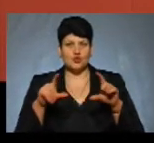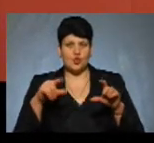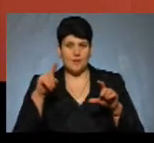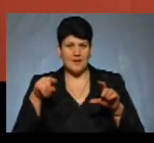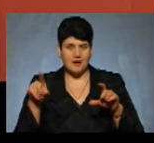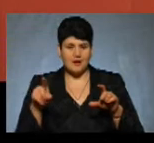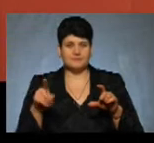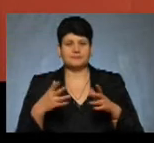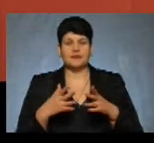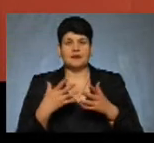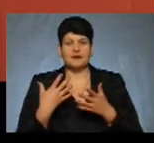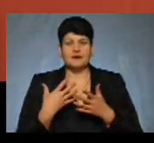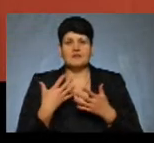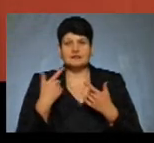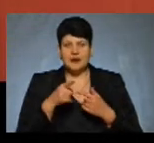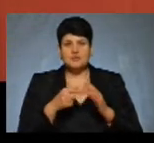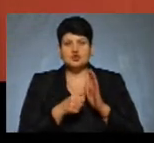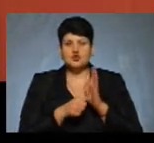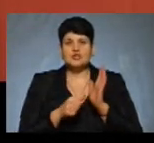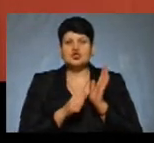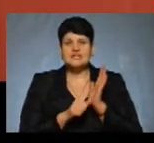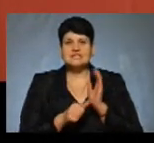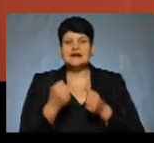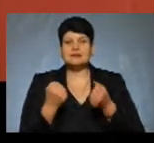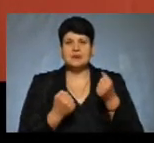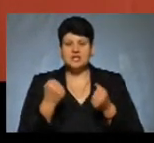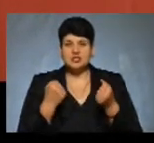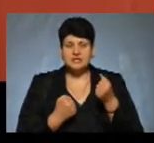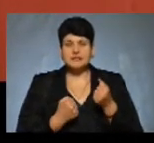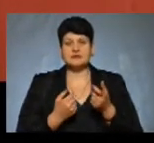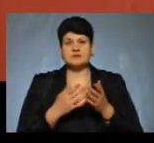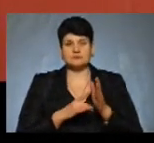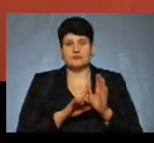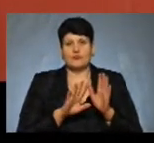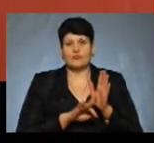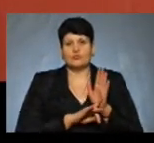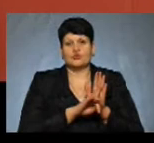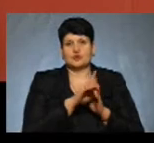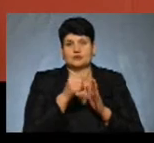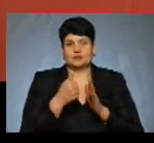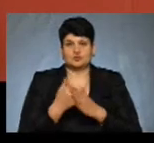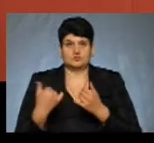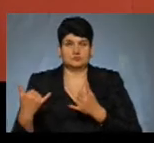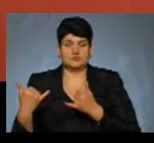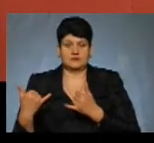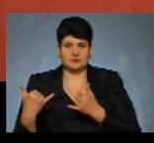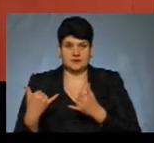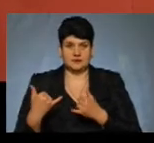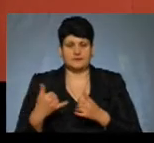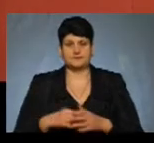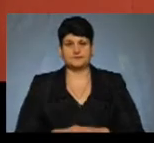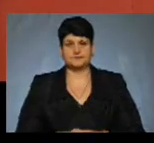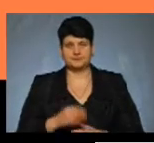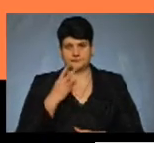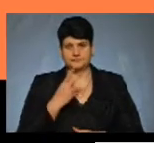у Черкасах, там 660 машин лише розмитнили з моменту набуття чинності закону про акцизи на легкові авто.